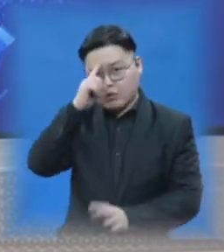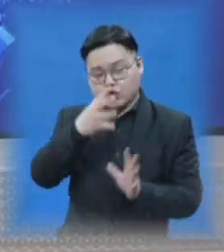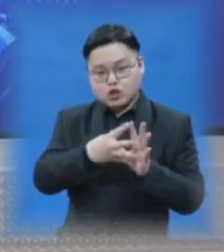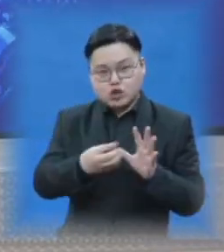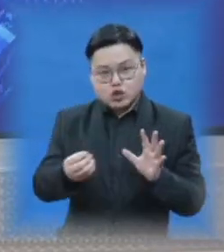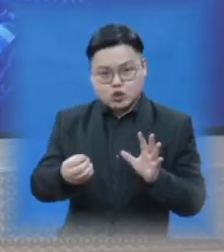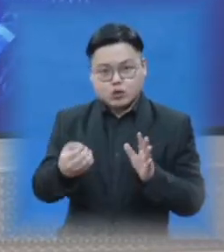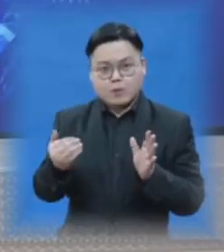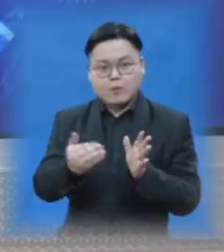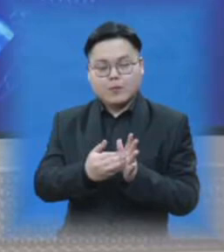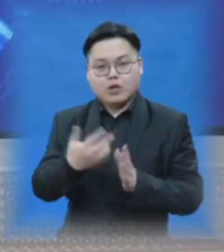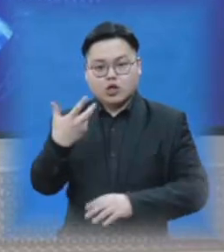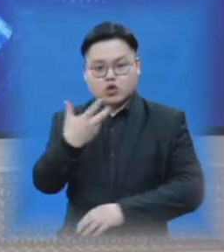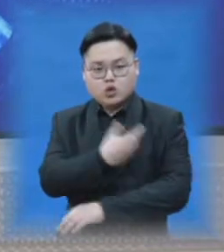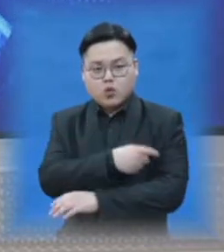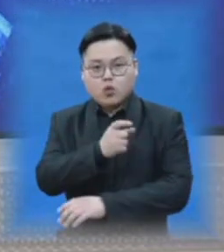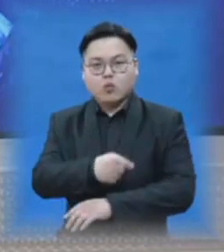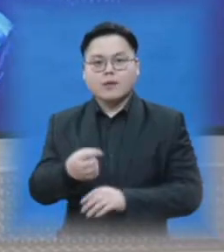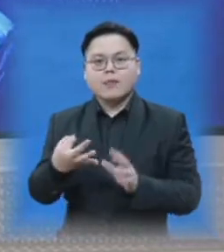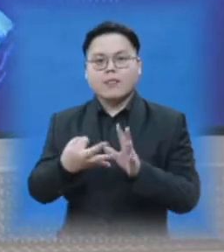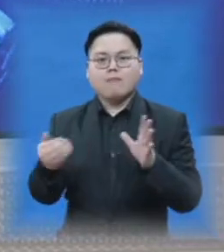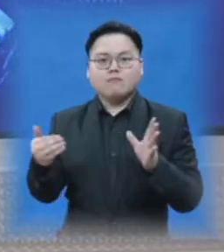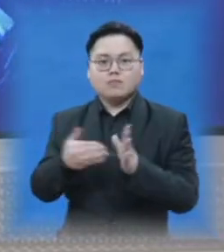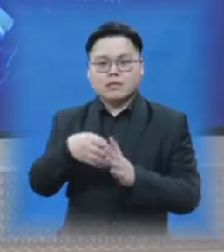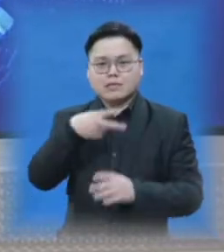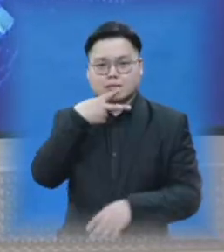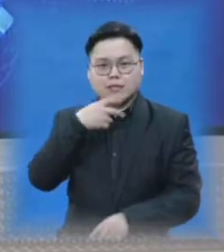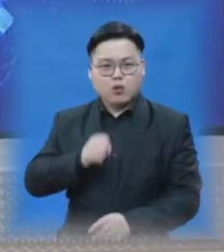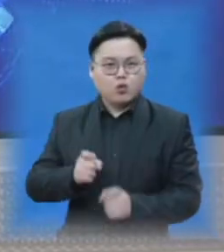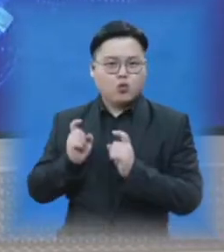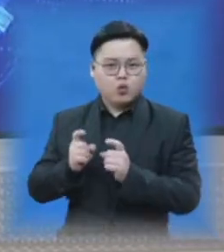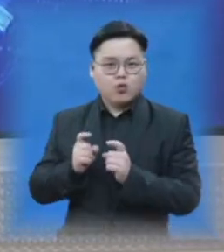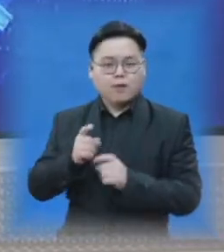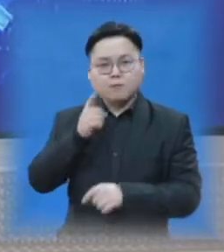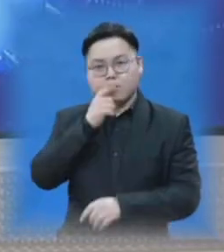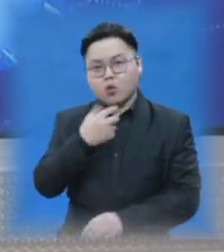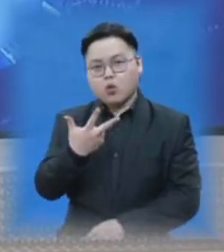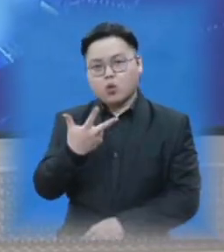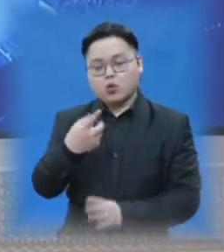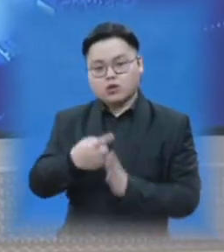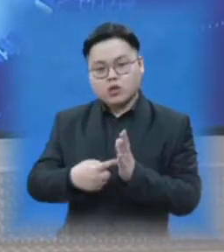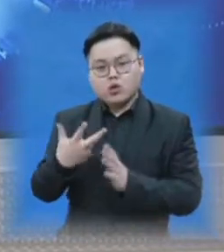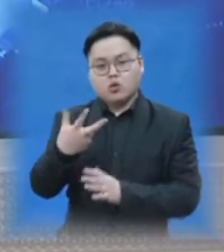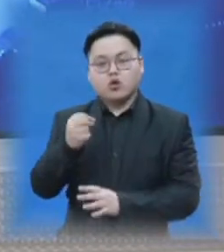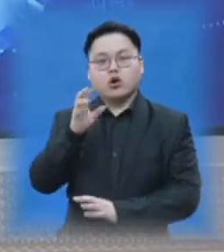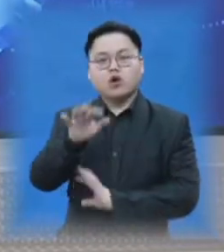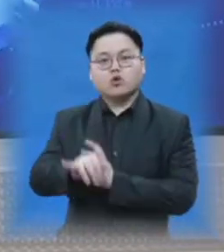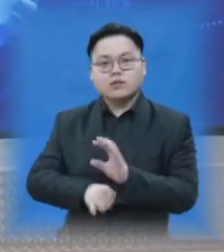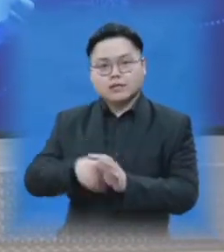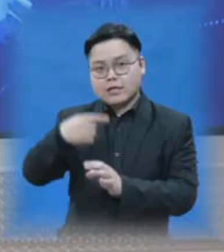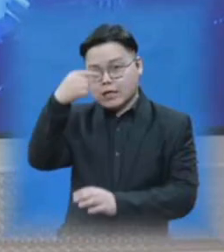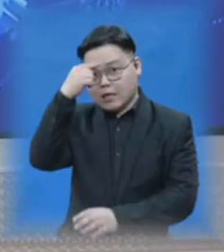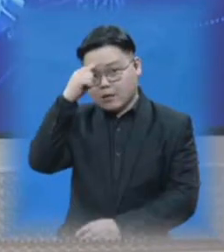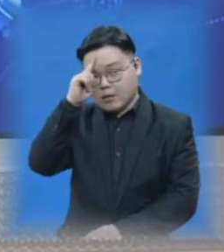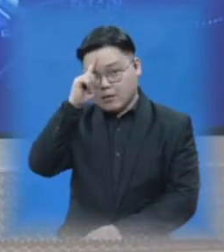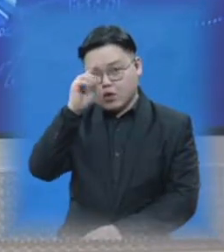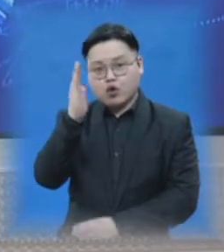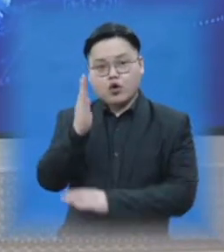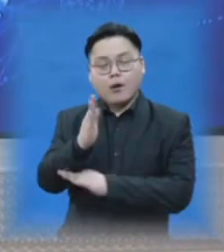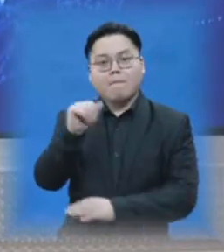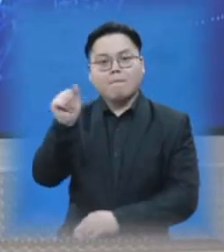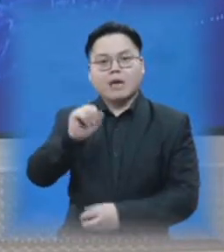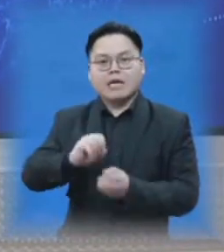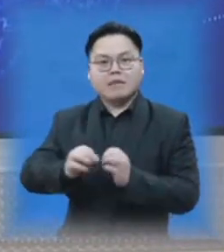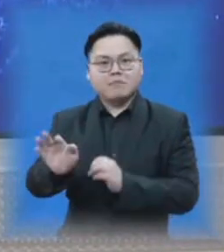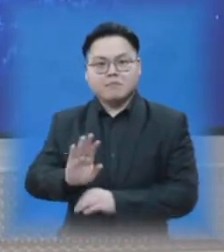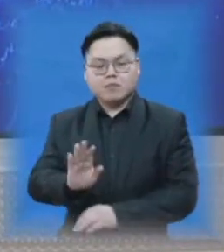цалинжиж байгаа. Эмнэлгүүд байгаа. Эмээс 3-р сарын 30-нд тохиох олон улсын эмч нарын өдөр эмч ажилчид баяр тэмдэглэхгүй.